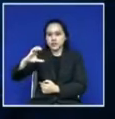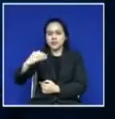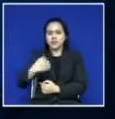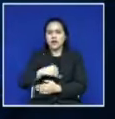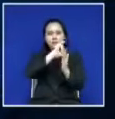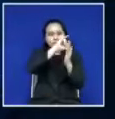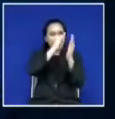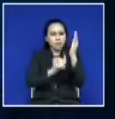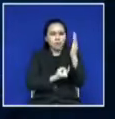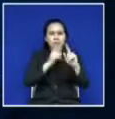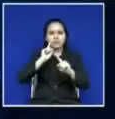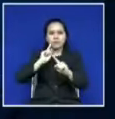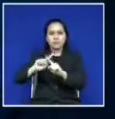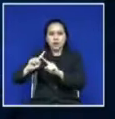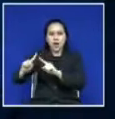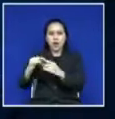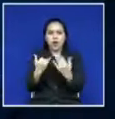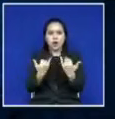ะได้มีการ